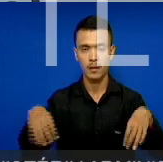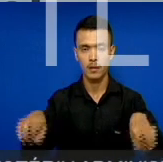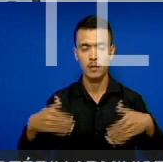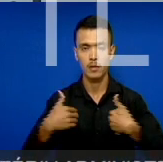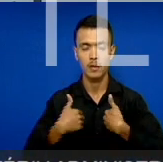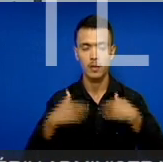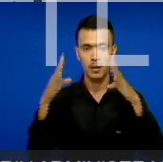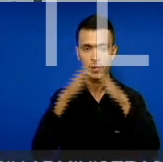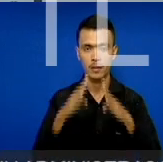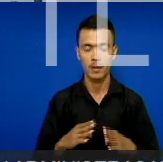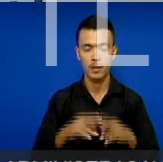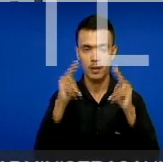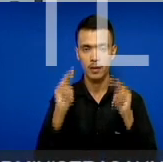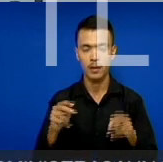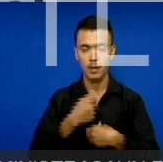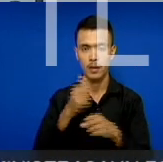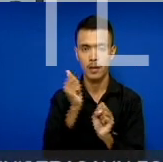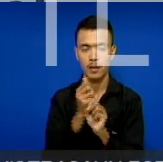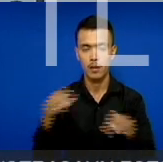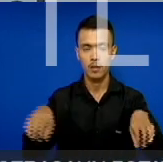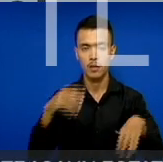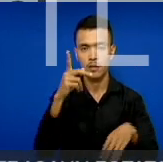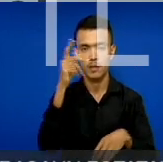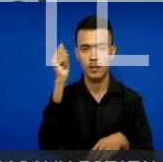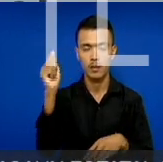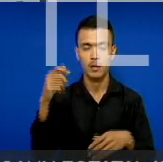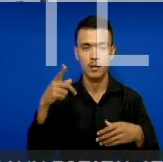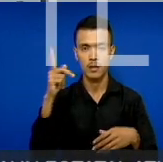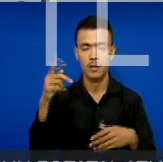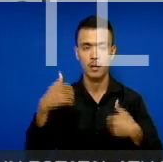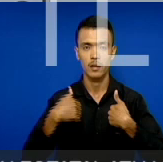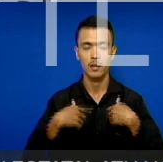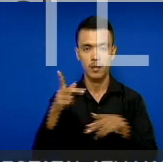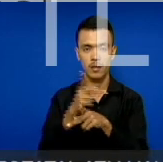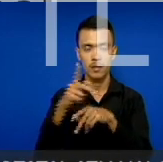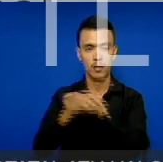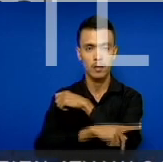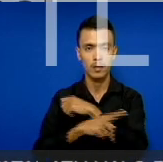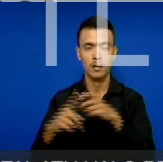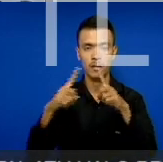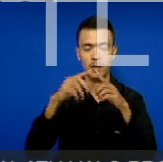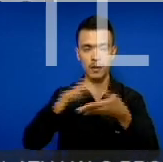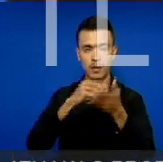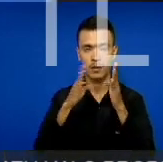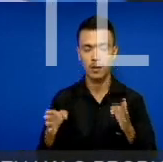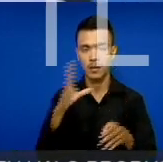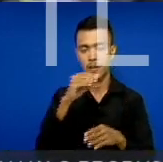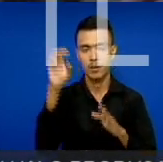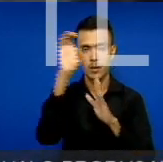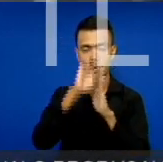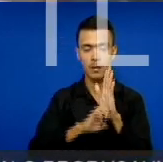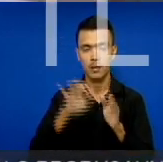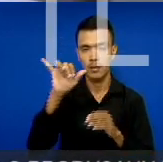gelau. Servisu nu be ka kalau oras ne sensibilize lei medida prevensaun combate korupsaun be studante no entidades estadusira